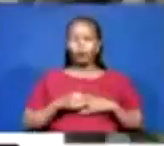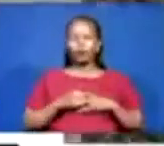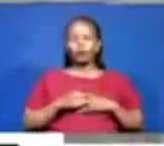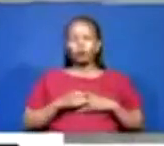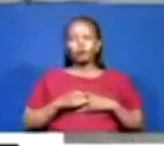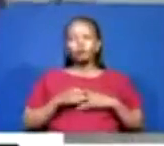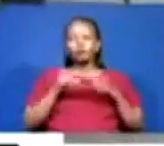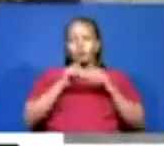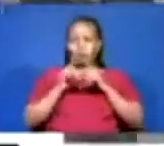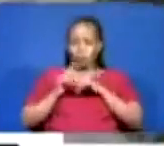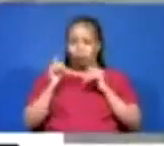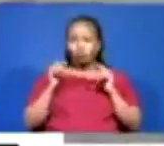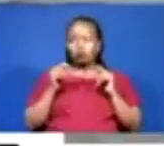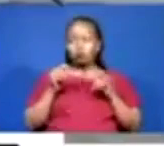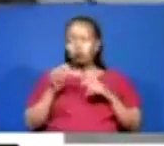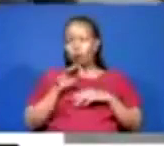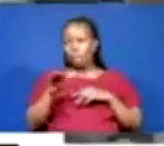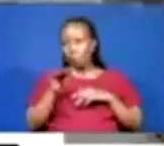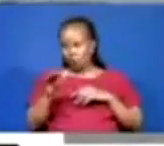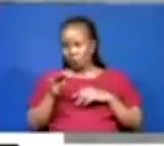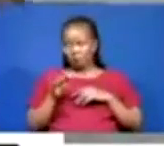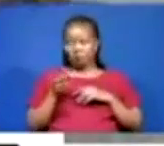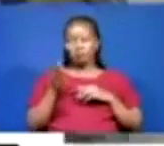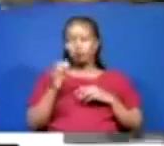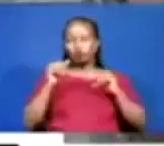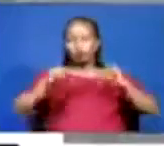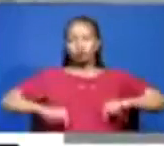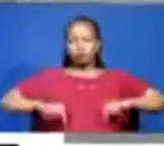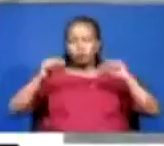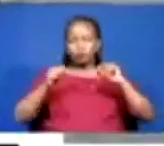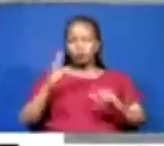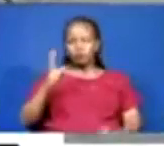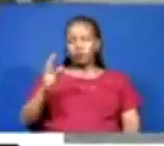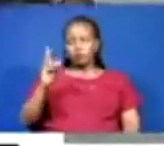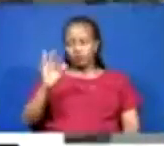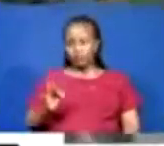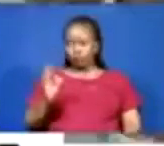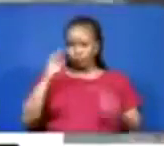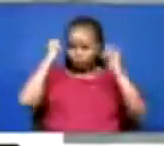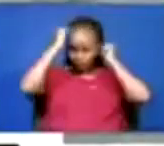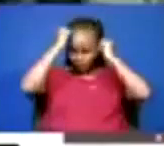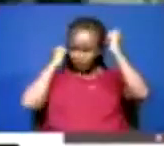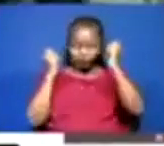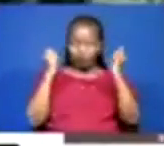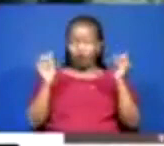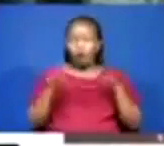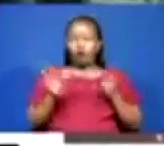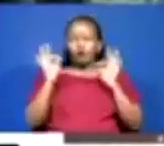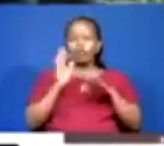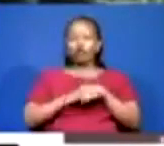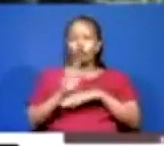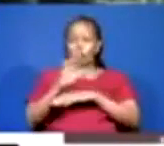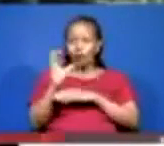Saturday morning, Chief of Defense Forces of Kenya, General Robert Kibochi, flagged off Kenyan troops to DR Congo. Jambo la muhimu la